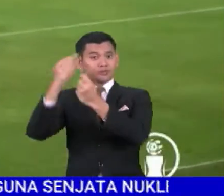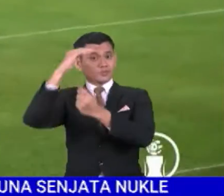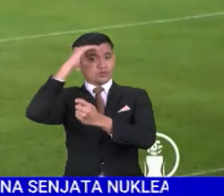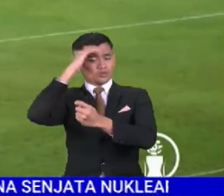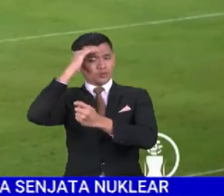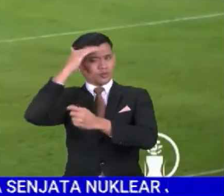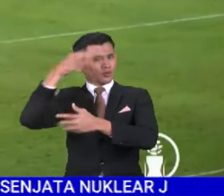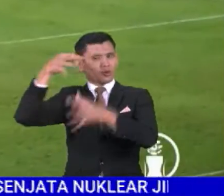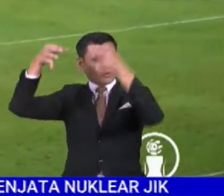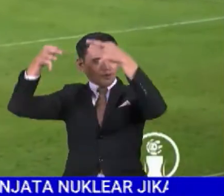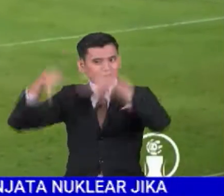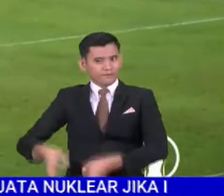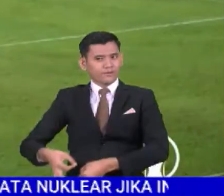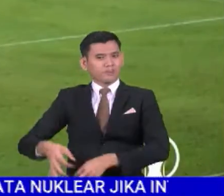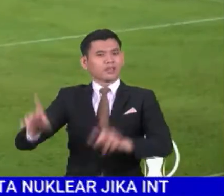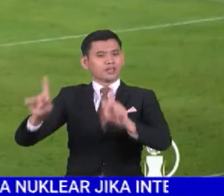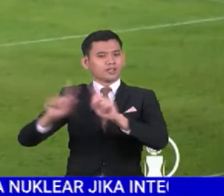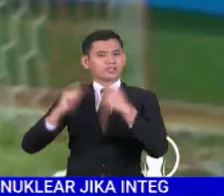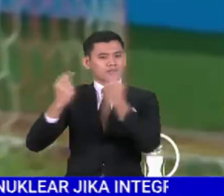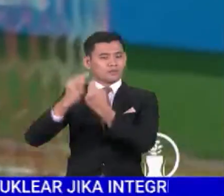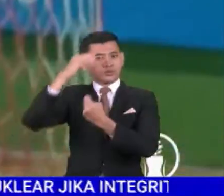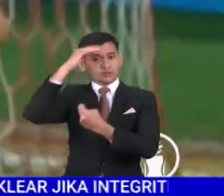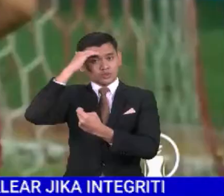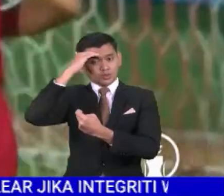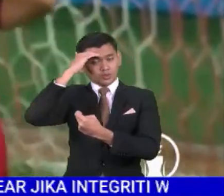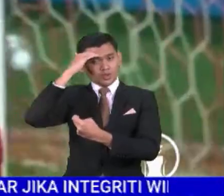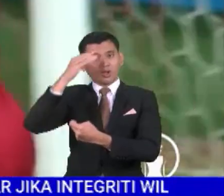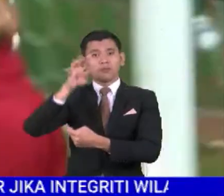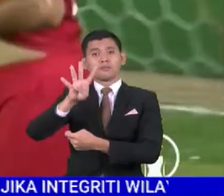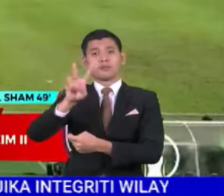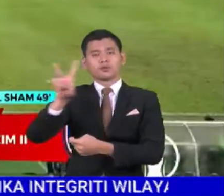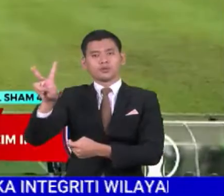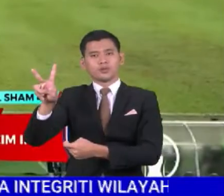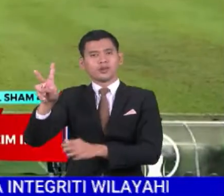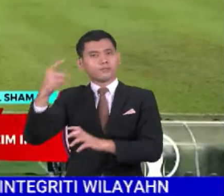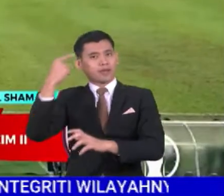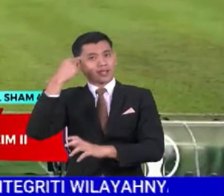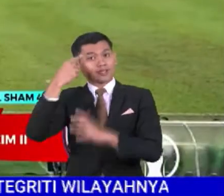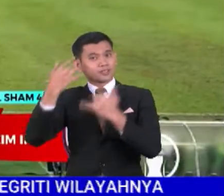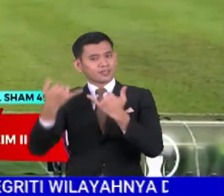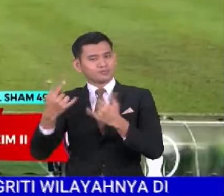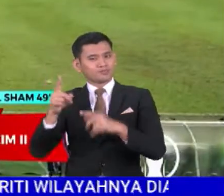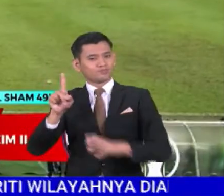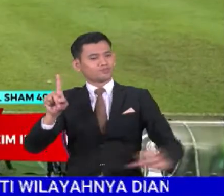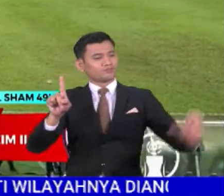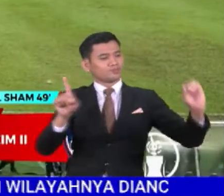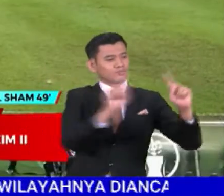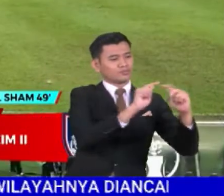Premier sah menjadi milik JDT2 dengan mengumpul 42 mata.